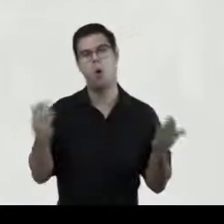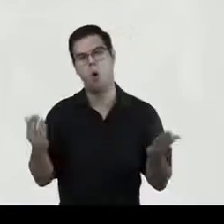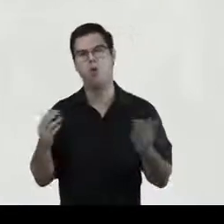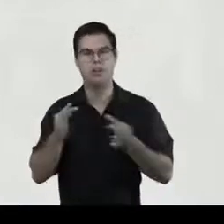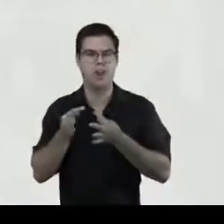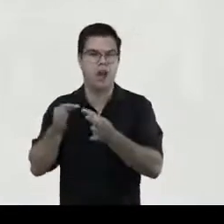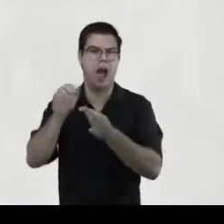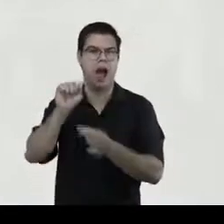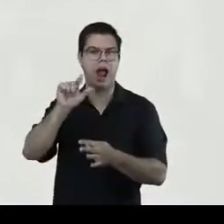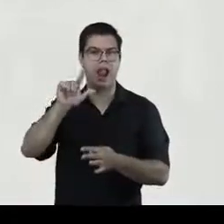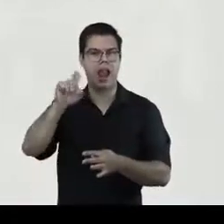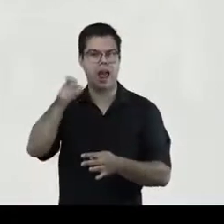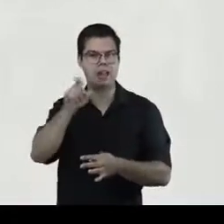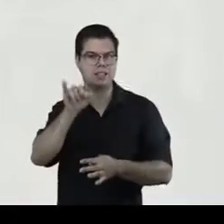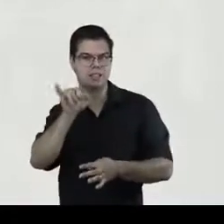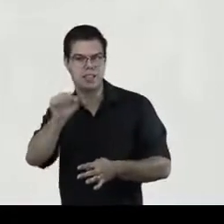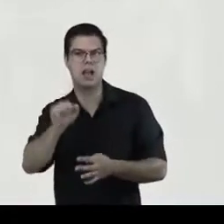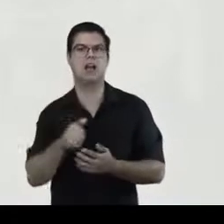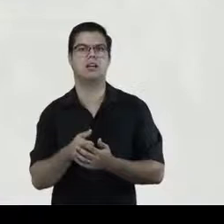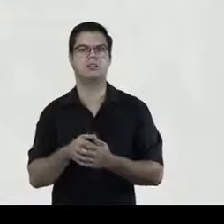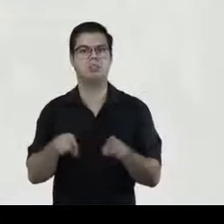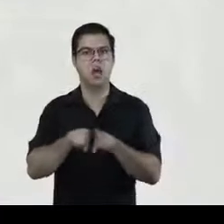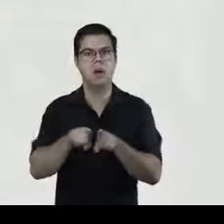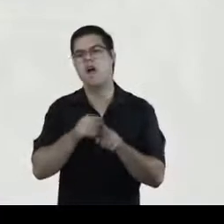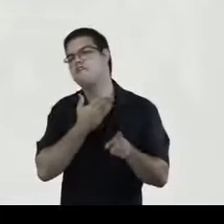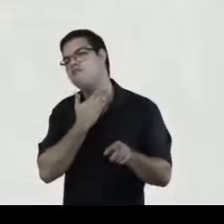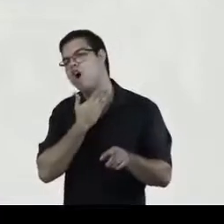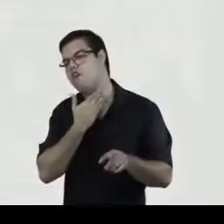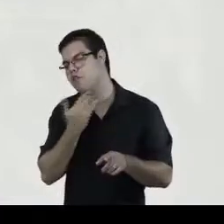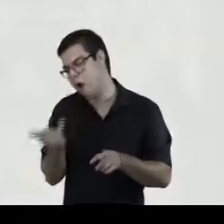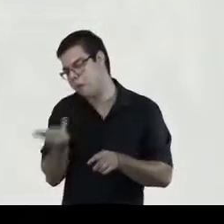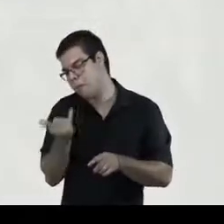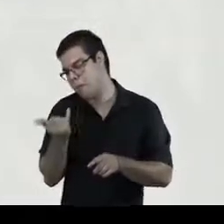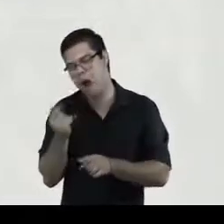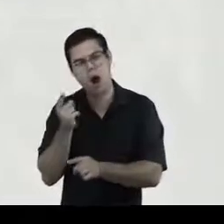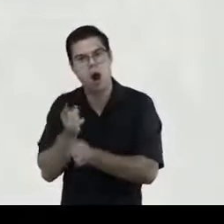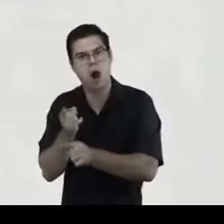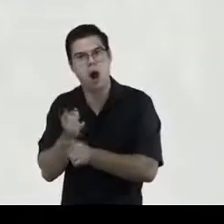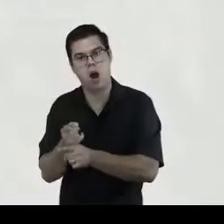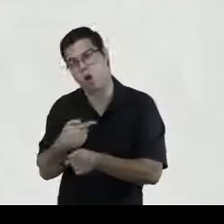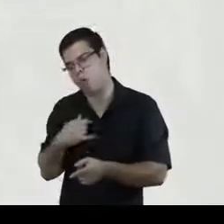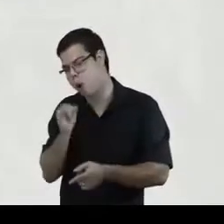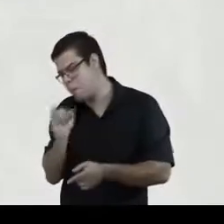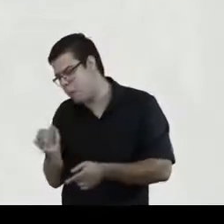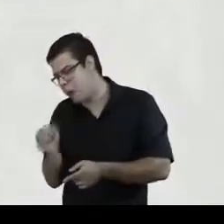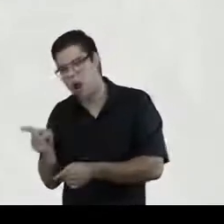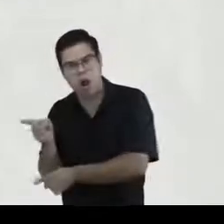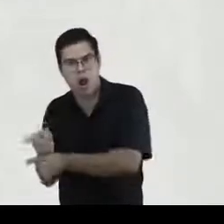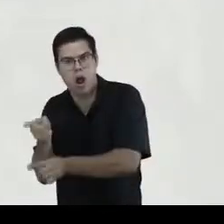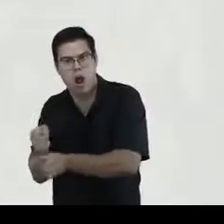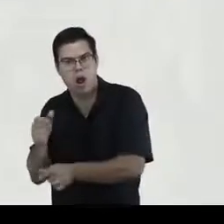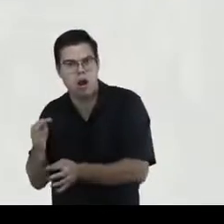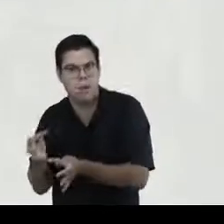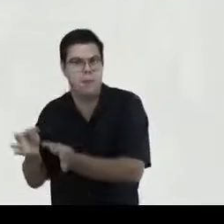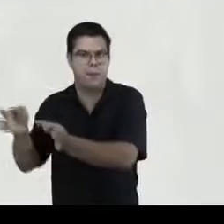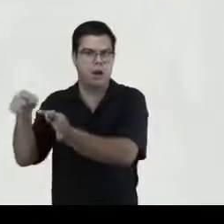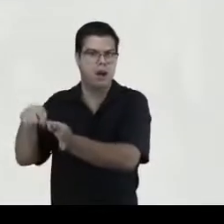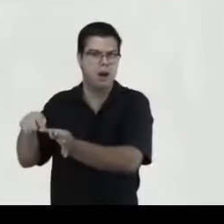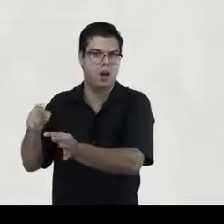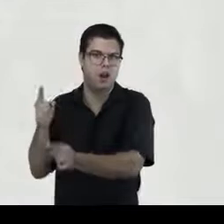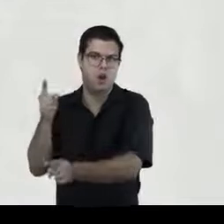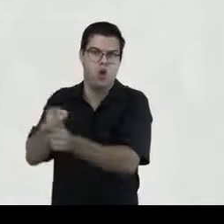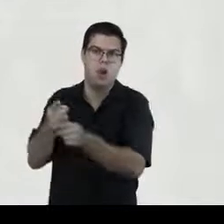Mustererkennung. Wenn Sie OCR verwenden, um eingescannte Texte zu erkennen,